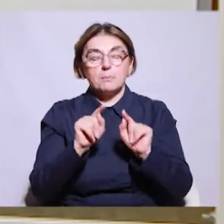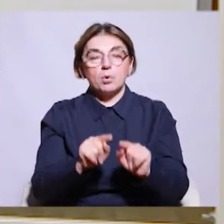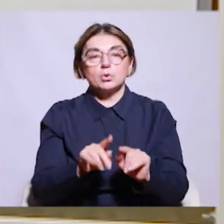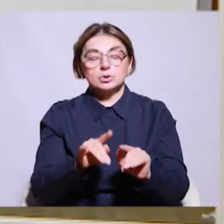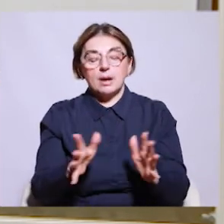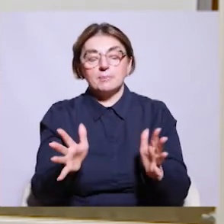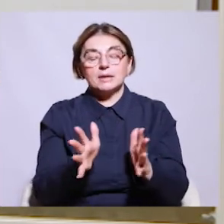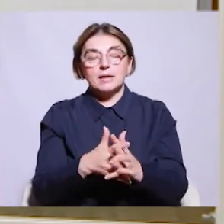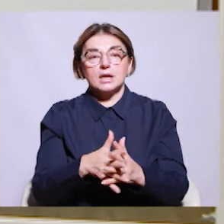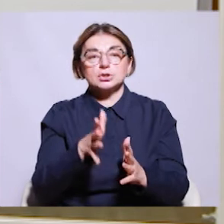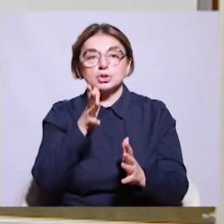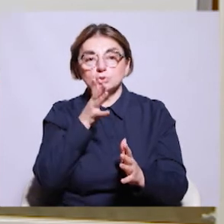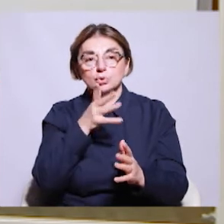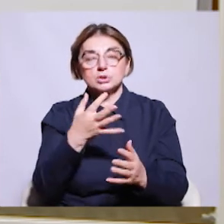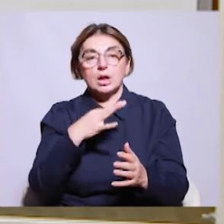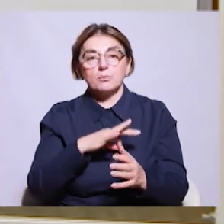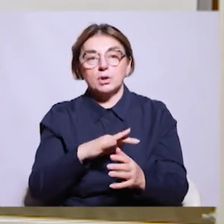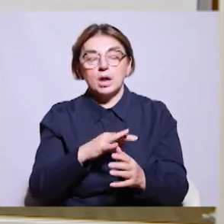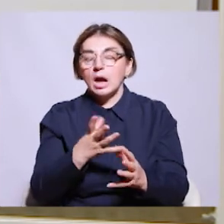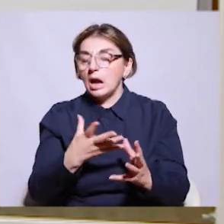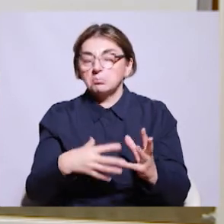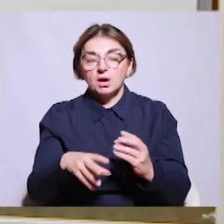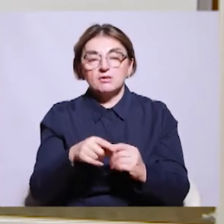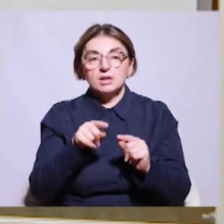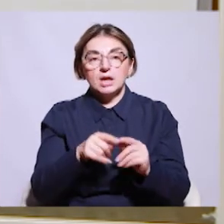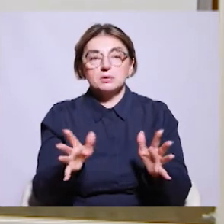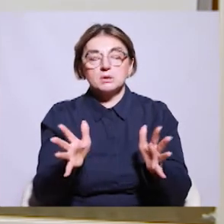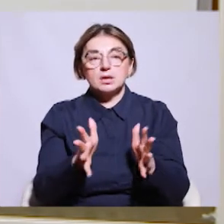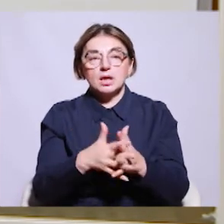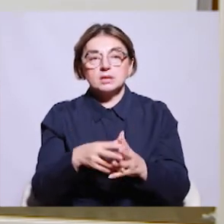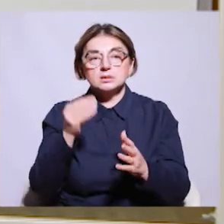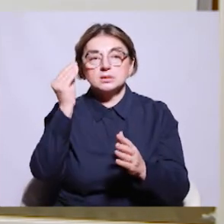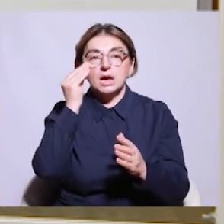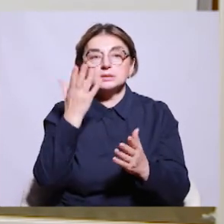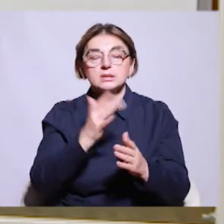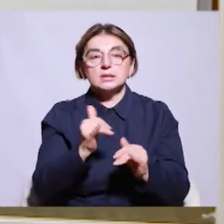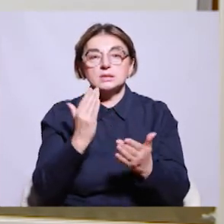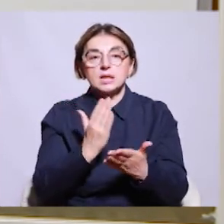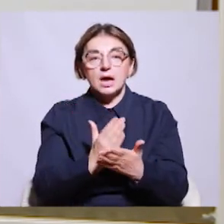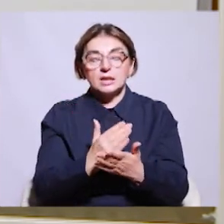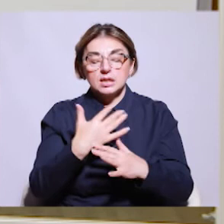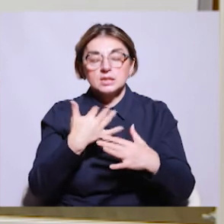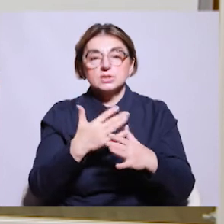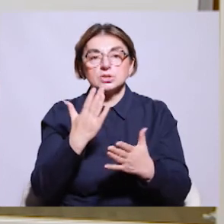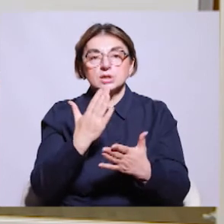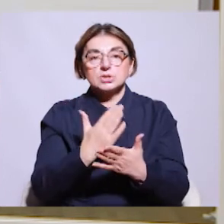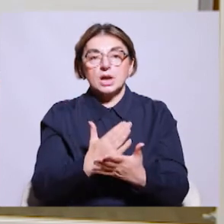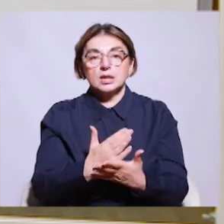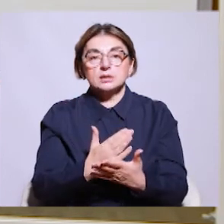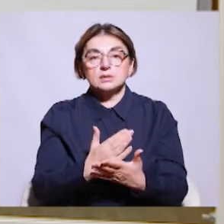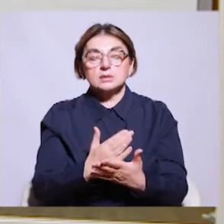ამ რეაქციის არს განსაზღვრავს, არამედ ყველა იმ რეაქციის არს, სადაც ხსნარში თუ გვექნება